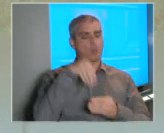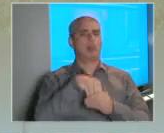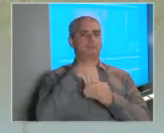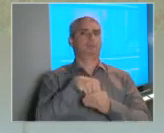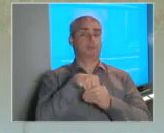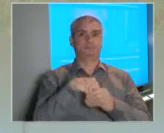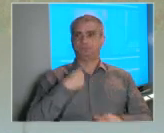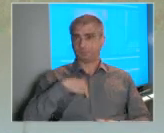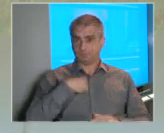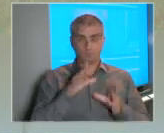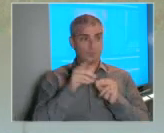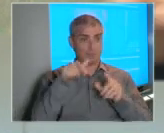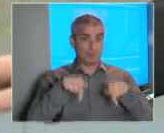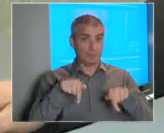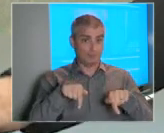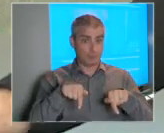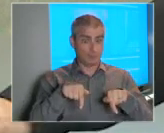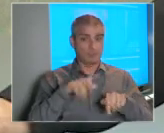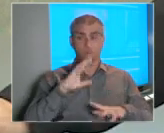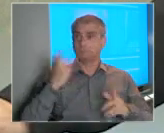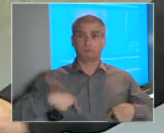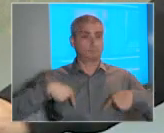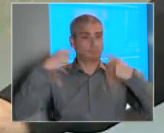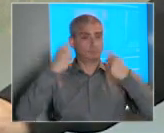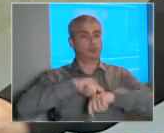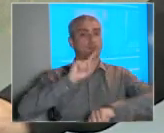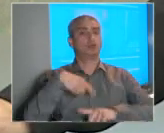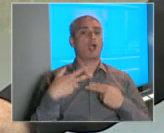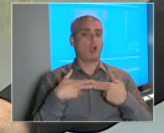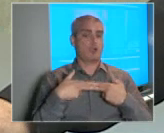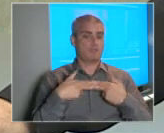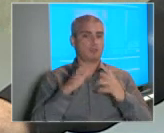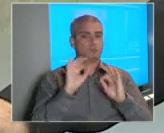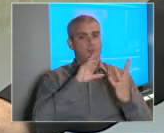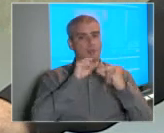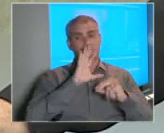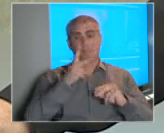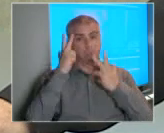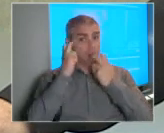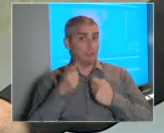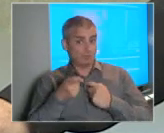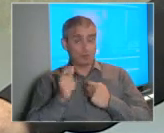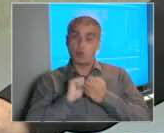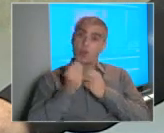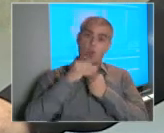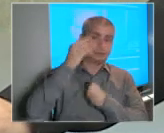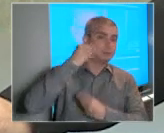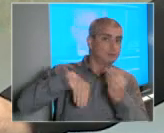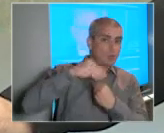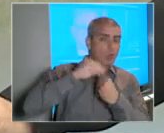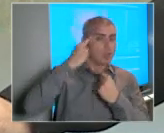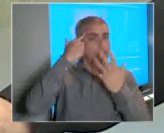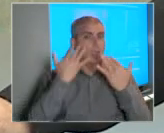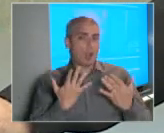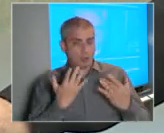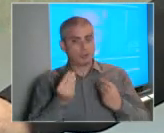ולהצביע. אנחנו איתכם כאן לאורך השעה הקרובה, על מנת לדבר על מה שצפוי. עוד ספקולציות, עוד